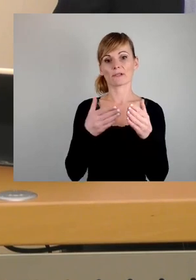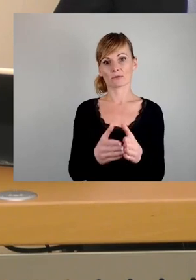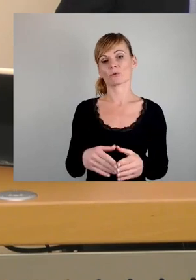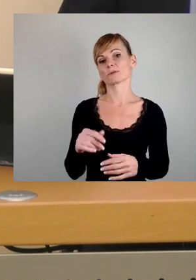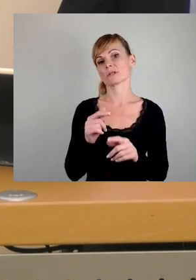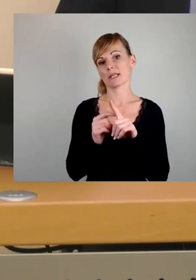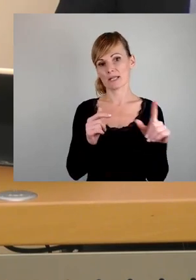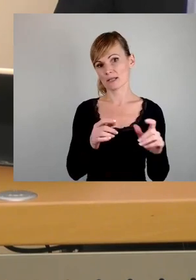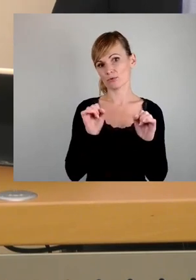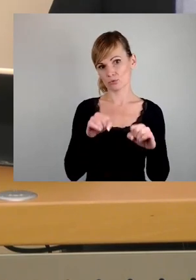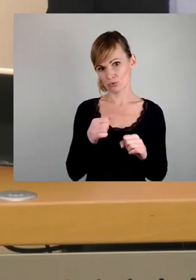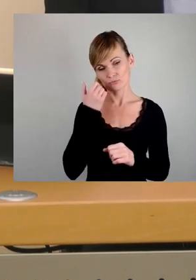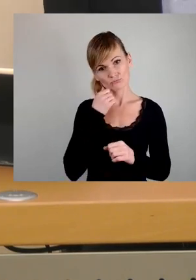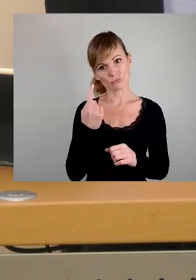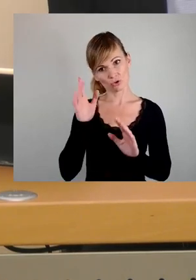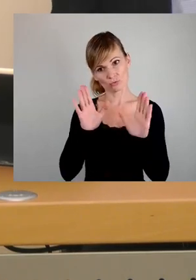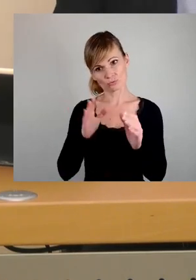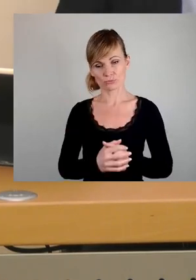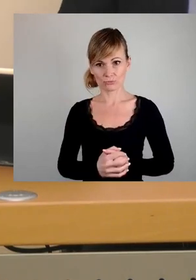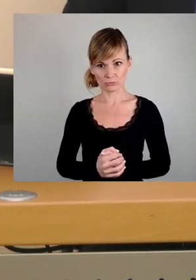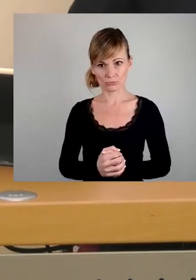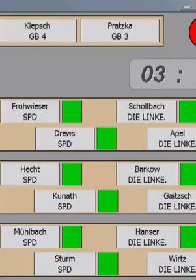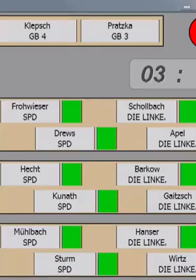bitte ich jetzt um Stimmzeichen.